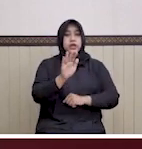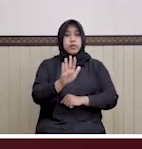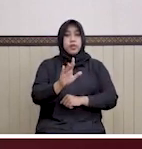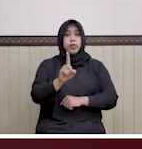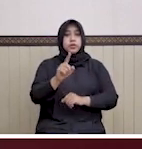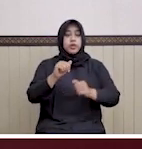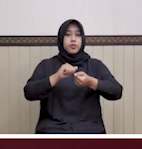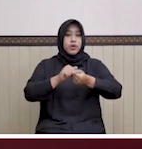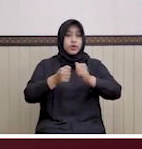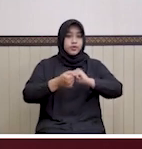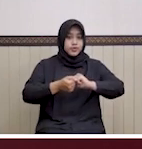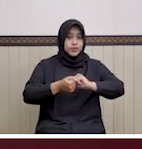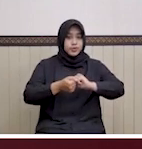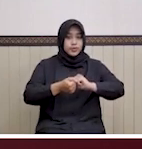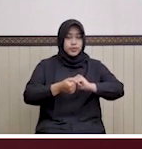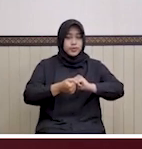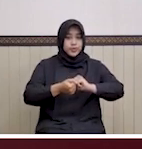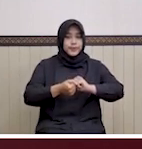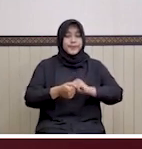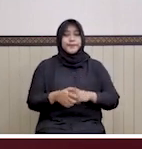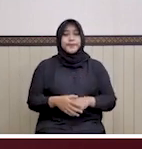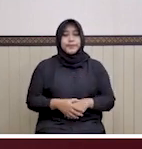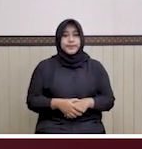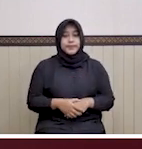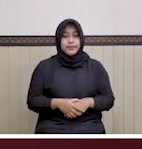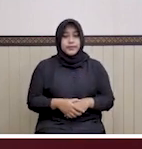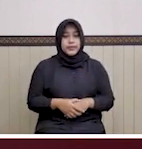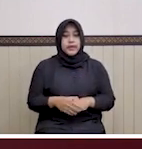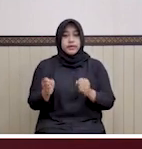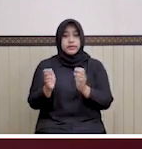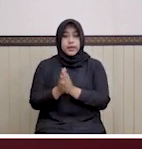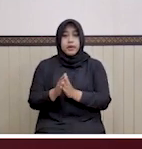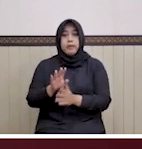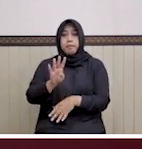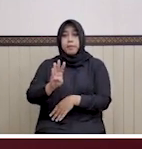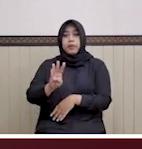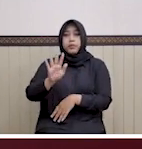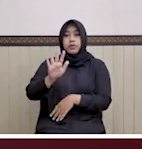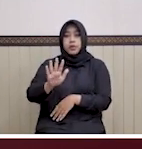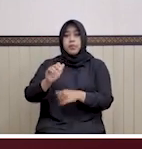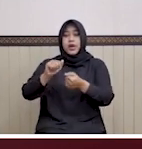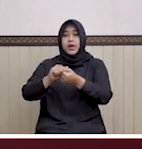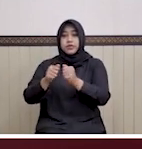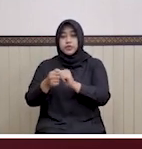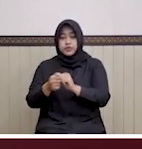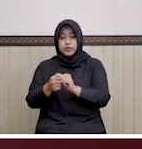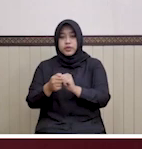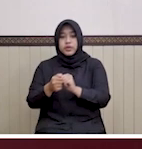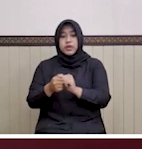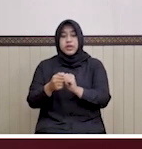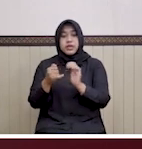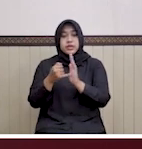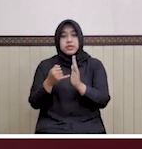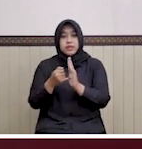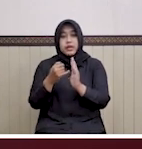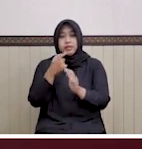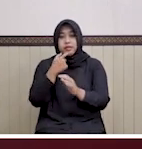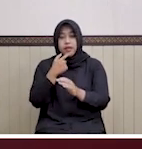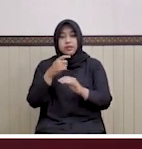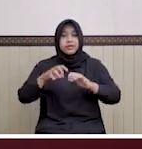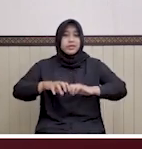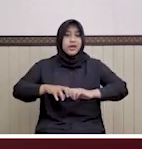kasus 51 kashrut dan 45 kasus itu berbentuk kekerasan seksual